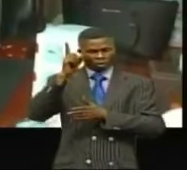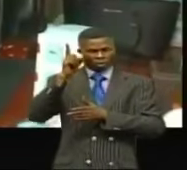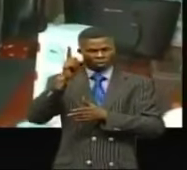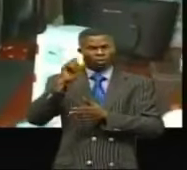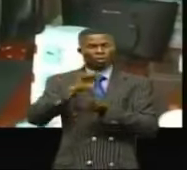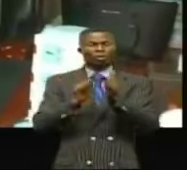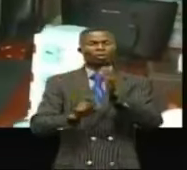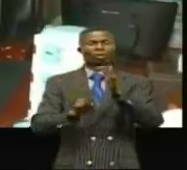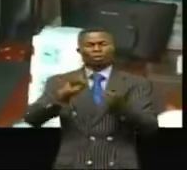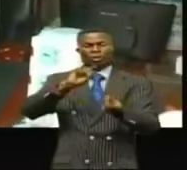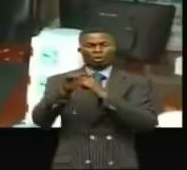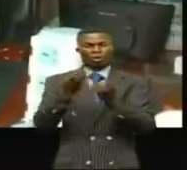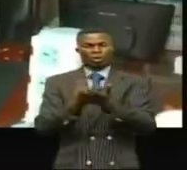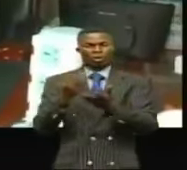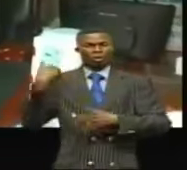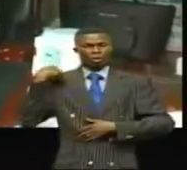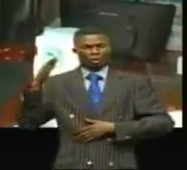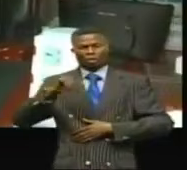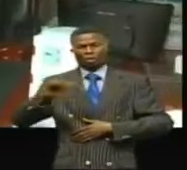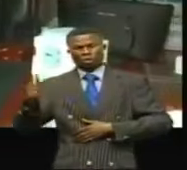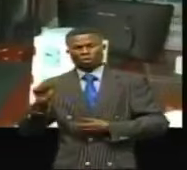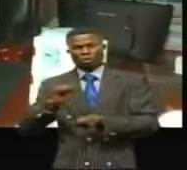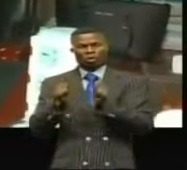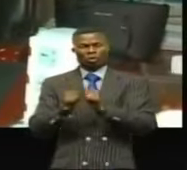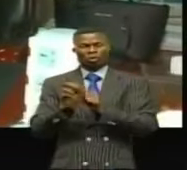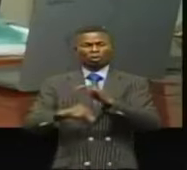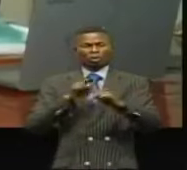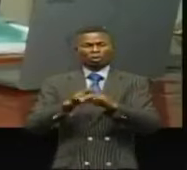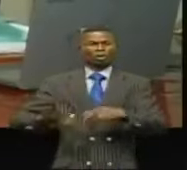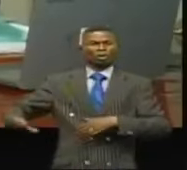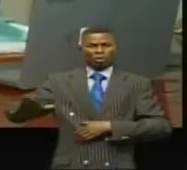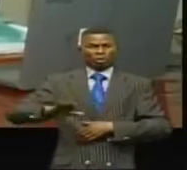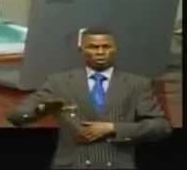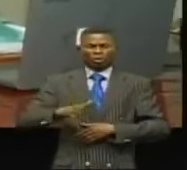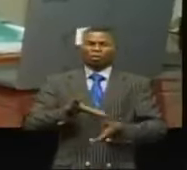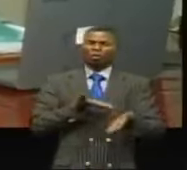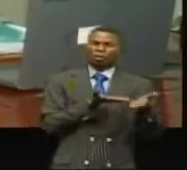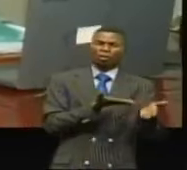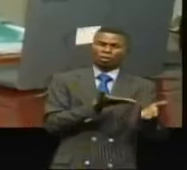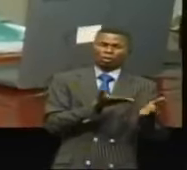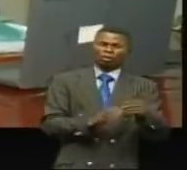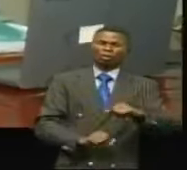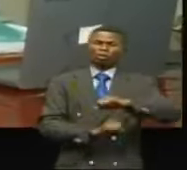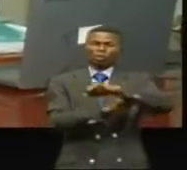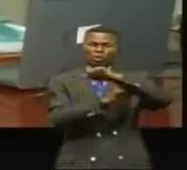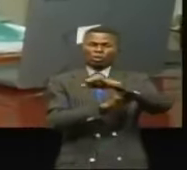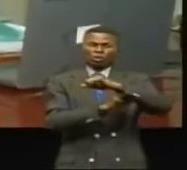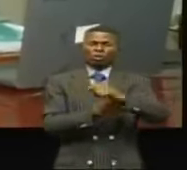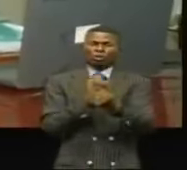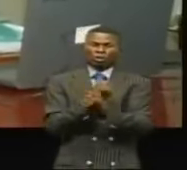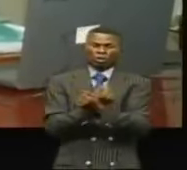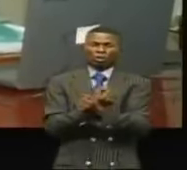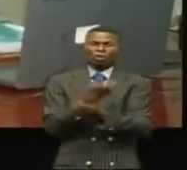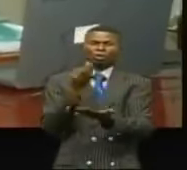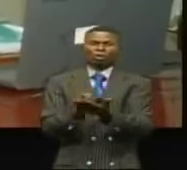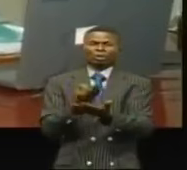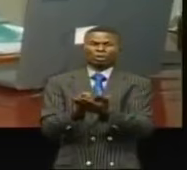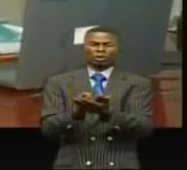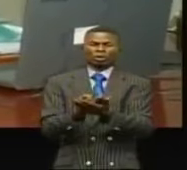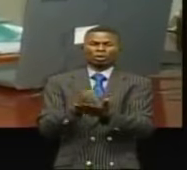des réformes de finances publiques sur les autres secteurs de la vie nationale favorise le maintien de la discipline budgétaire,